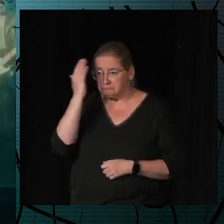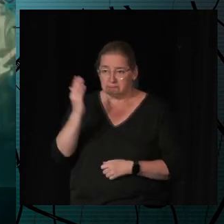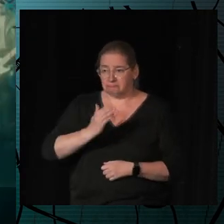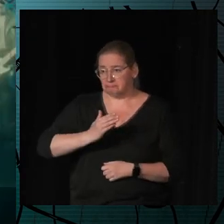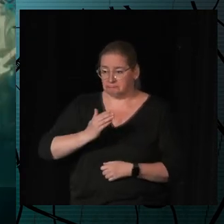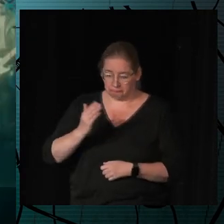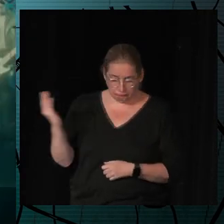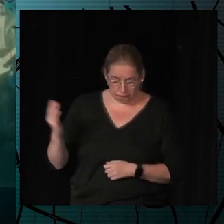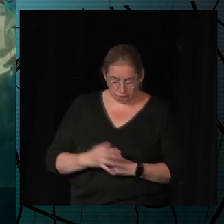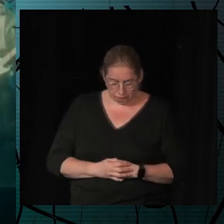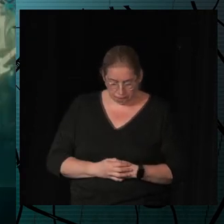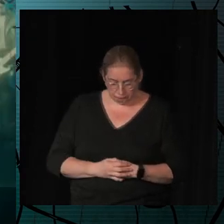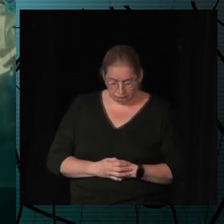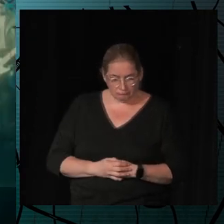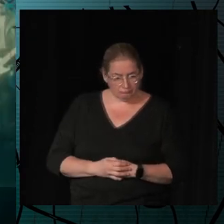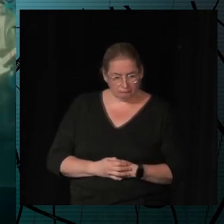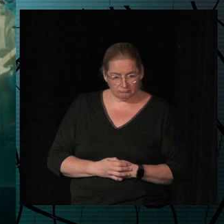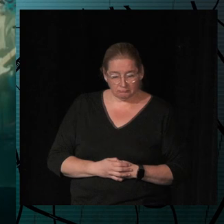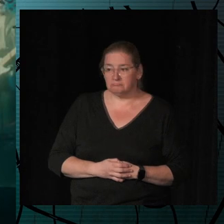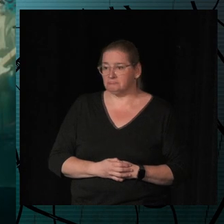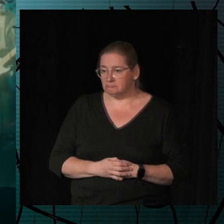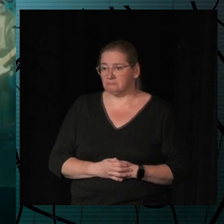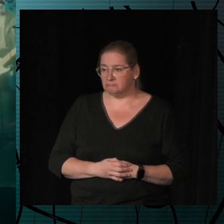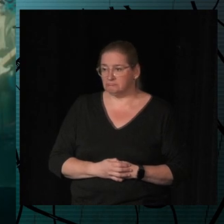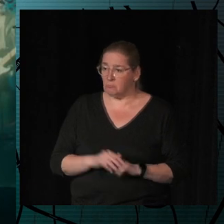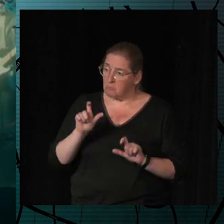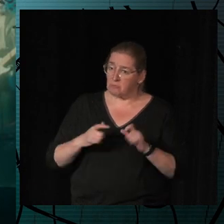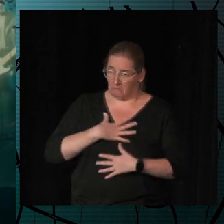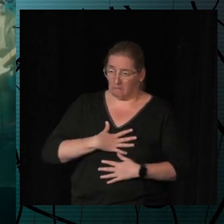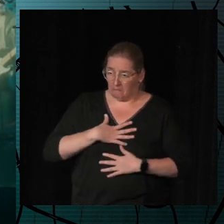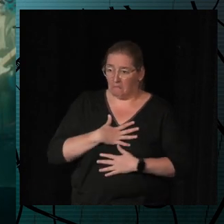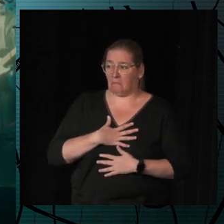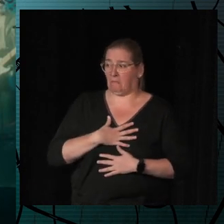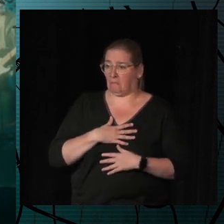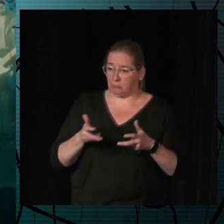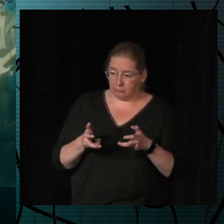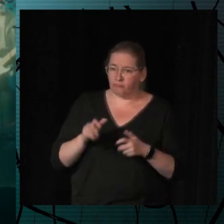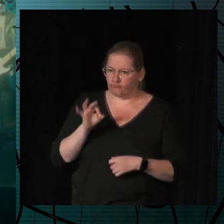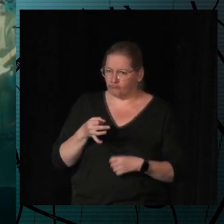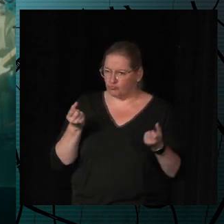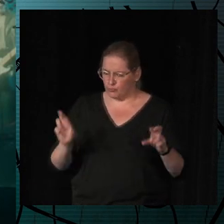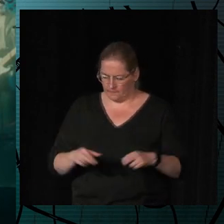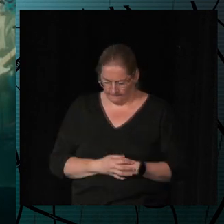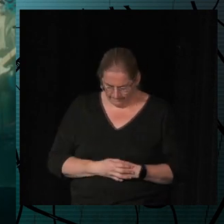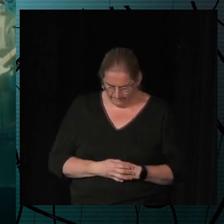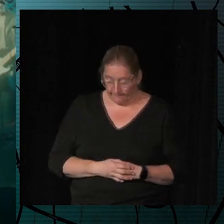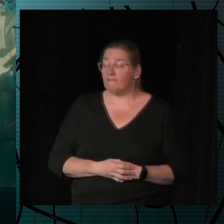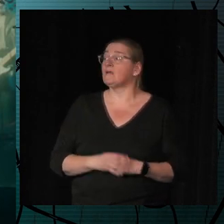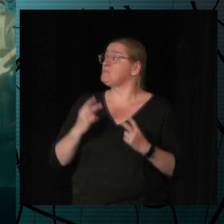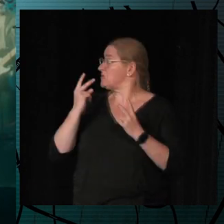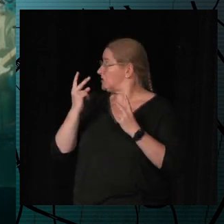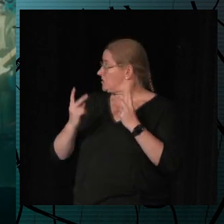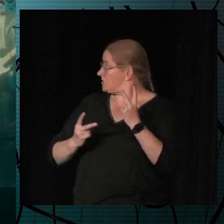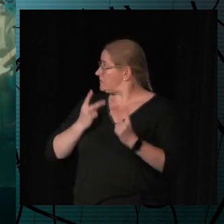bien la plupart du temps qui a été plus ou moins acclamé j'ai l'impression euh enfin c'est pas qu' l'imession d'ailleurs euh et notamment pour ses visuels